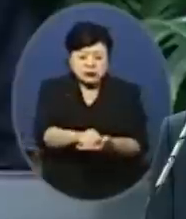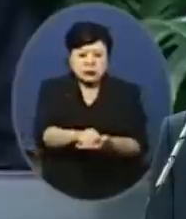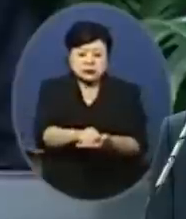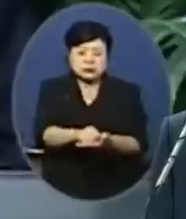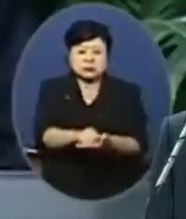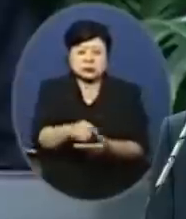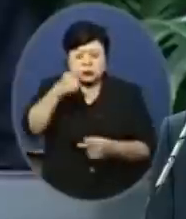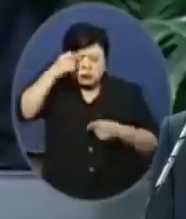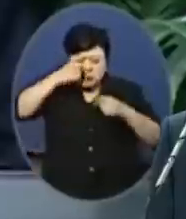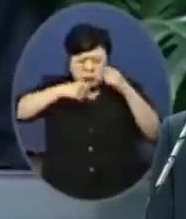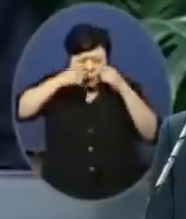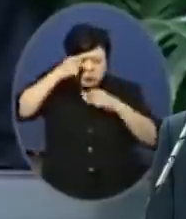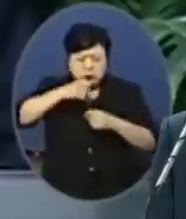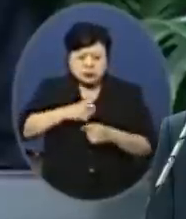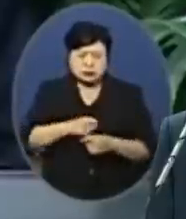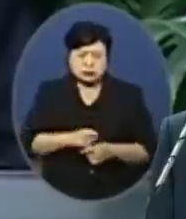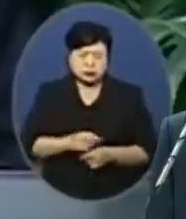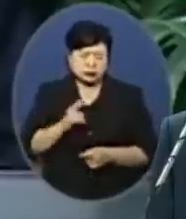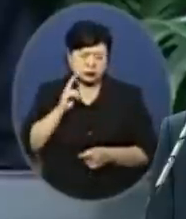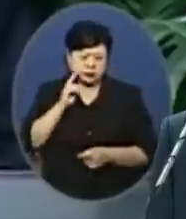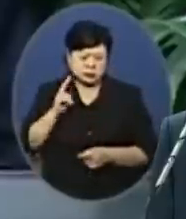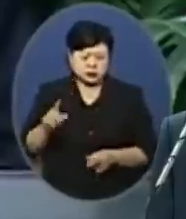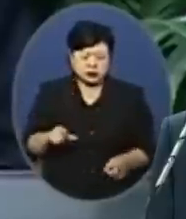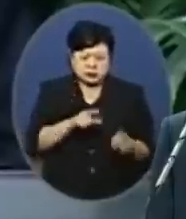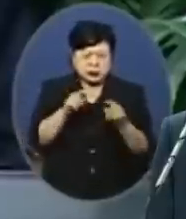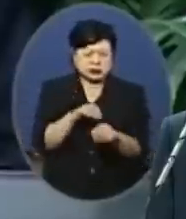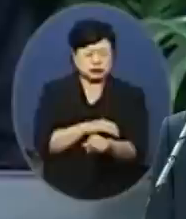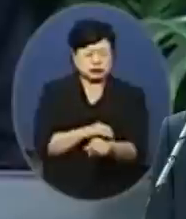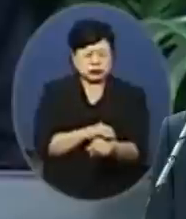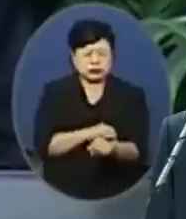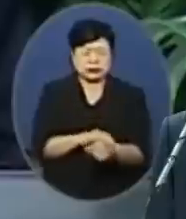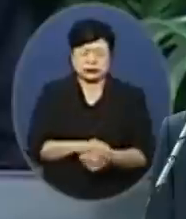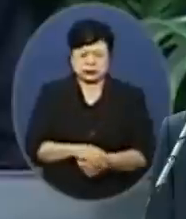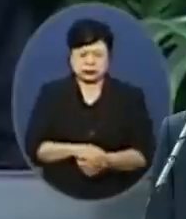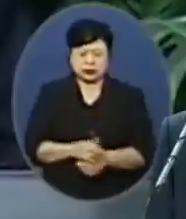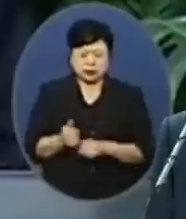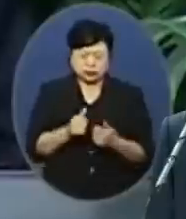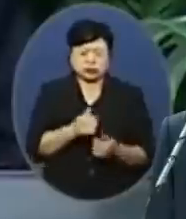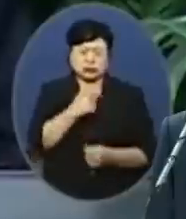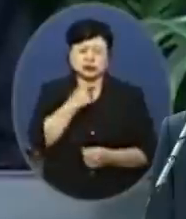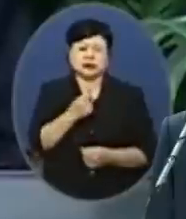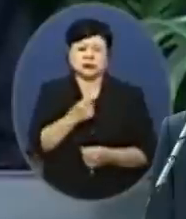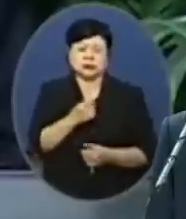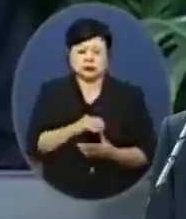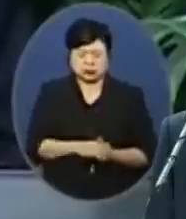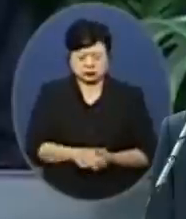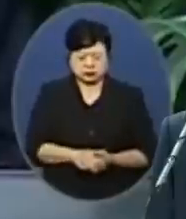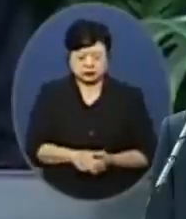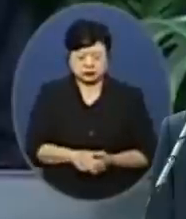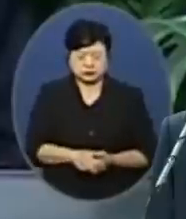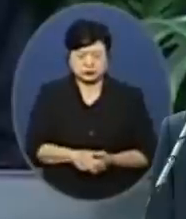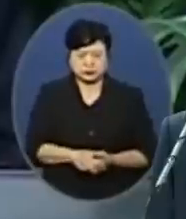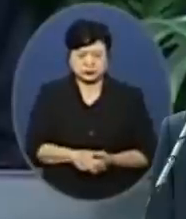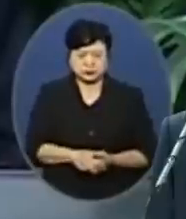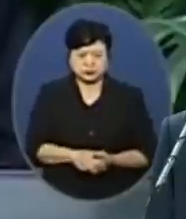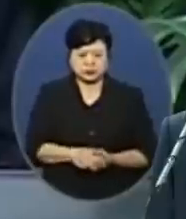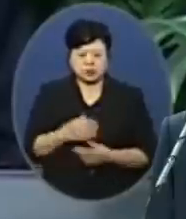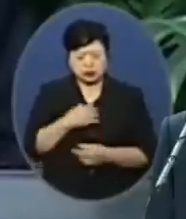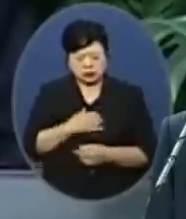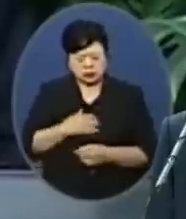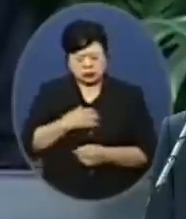그 슬픔은 말로 다 할 수 없고 사는 것이 귀찮고 죽는 것이 아름답게 보이고